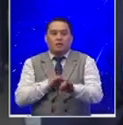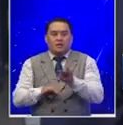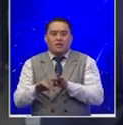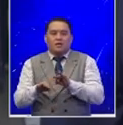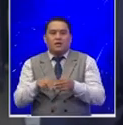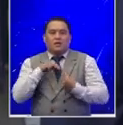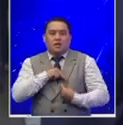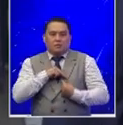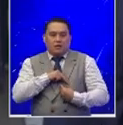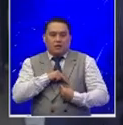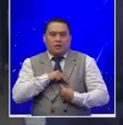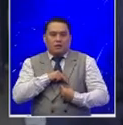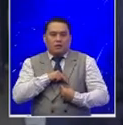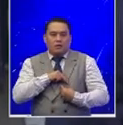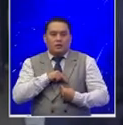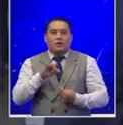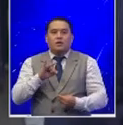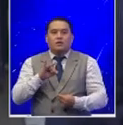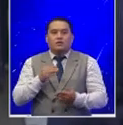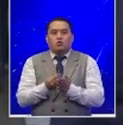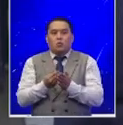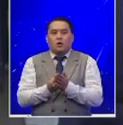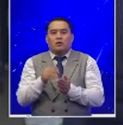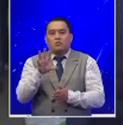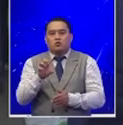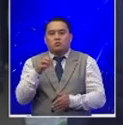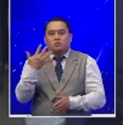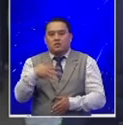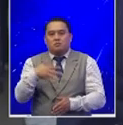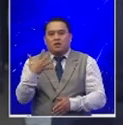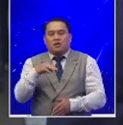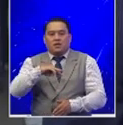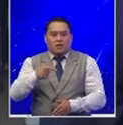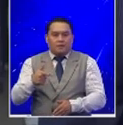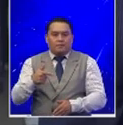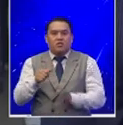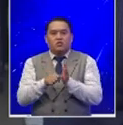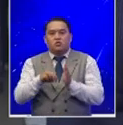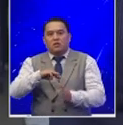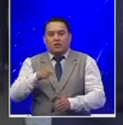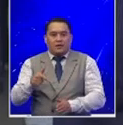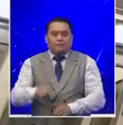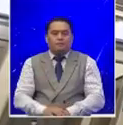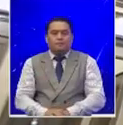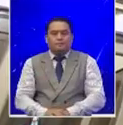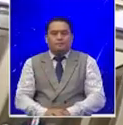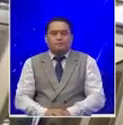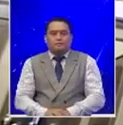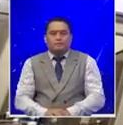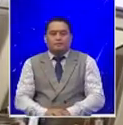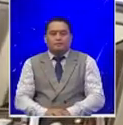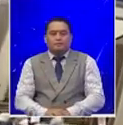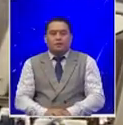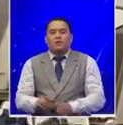по программе «Инбек» в сумме 555 600 тенге, это 200 МРП. Наряду